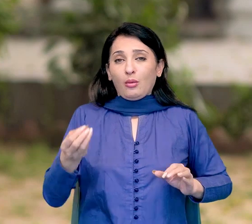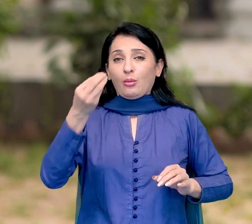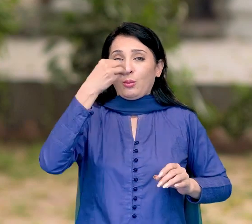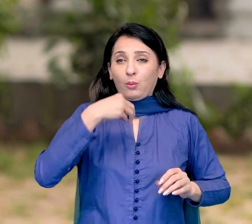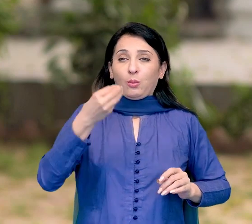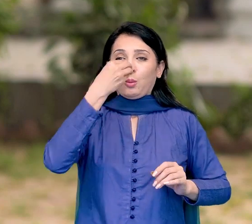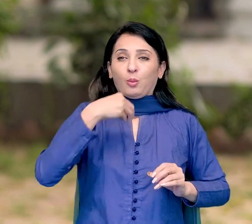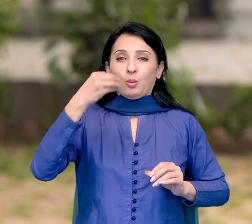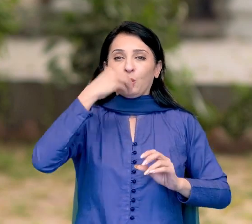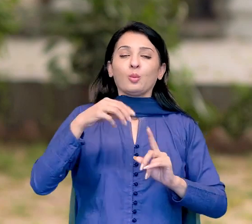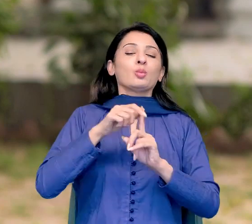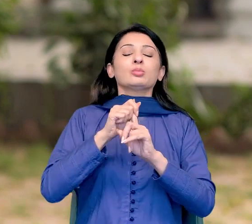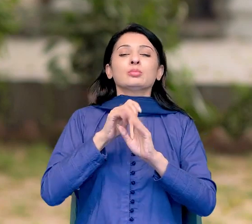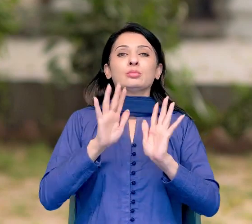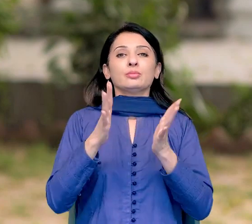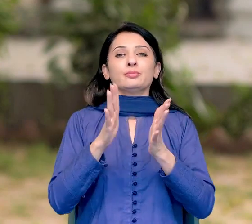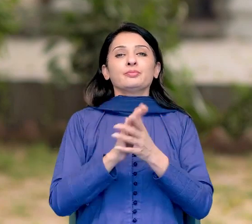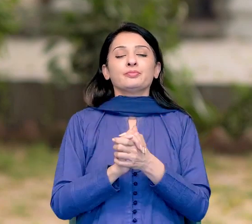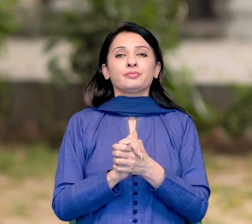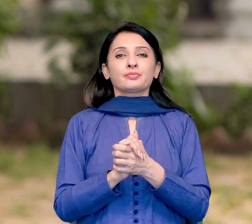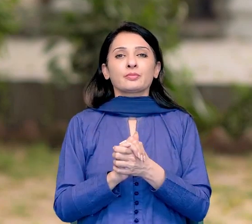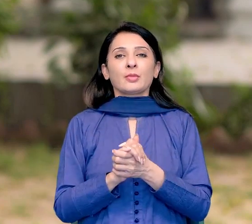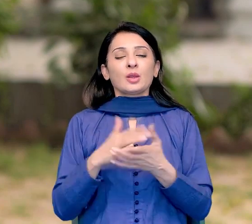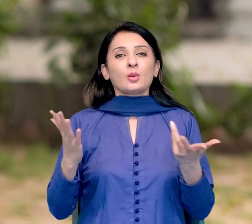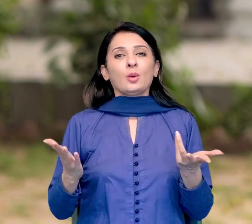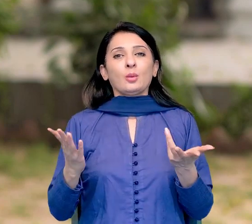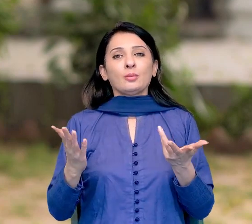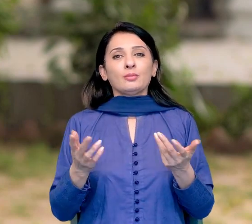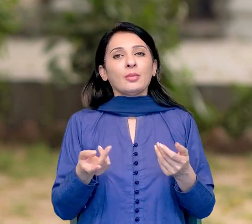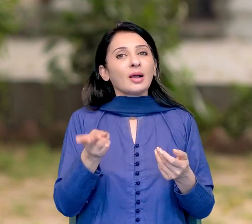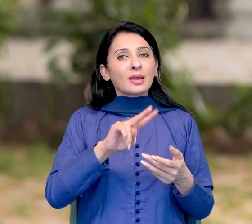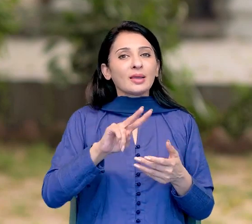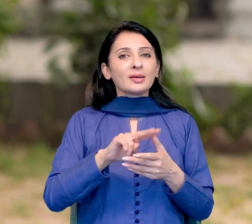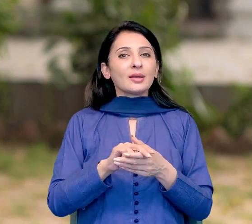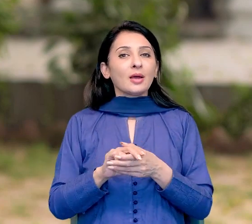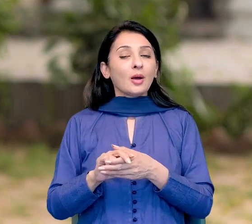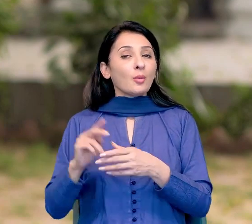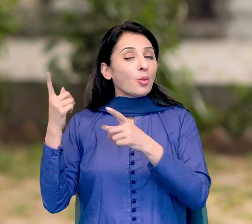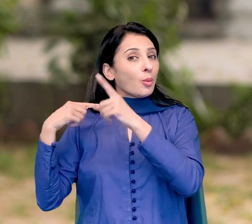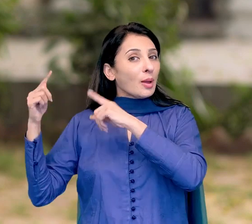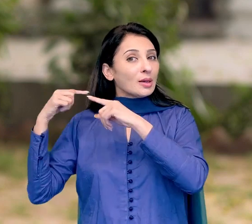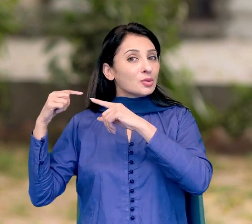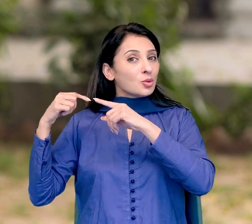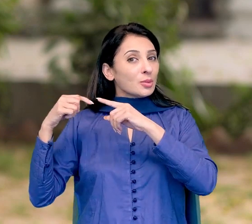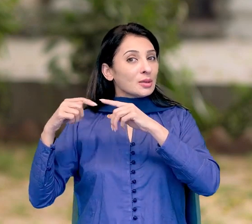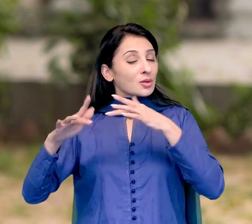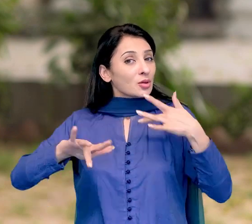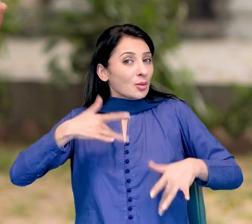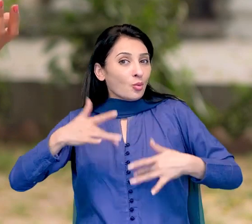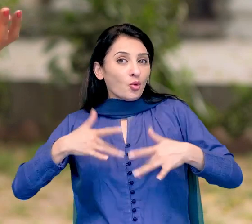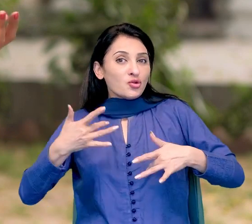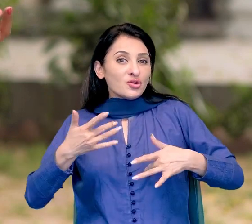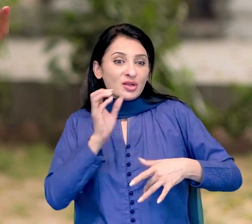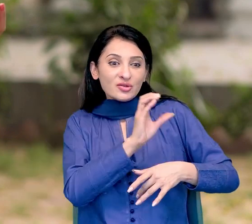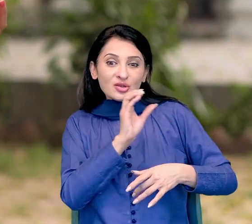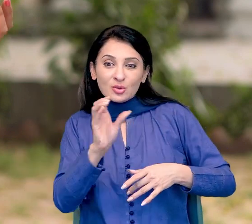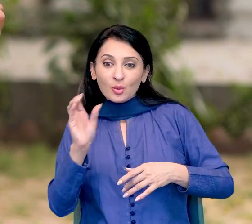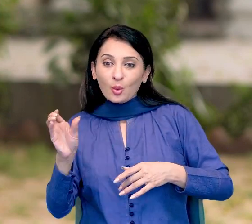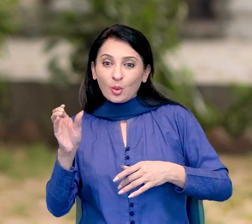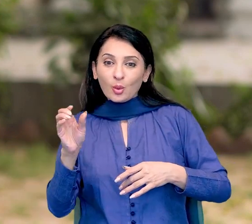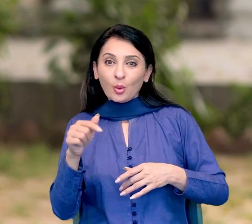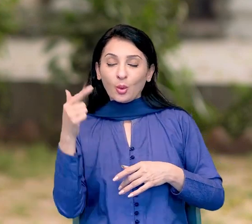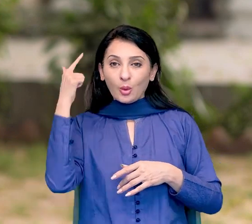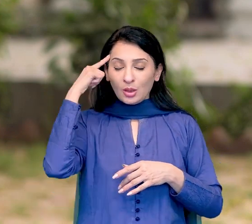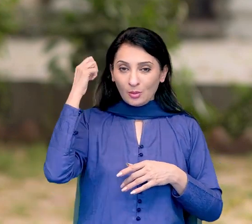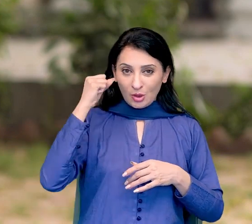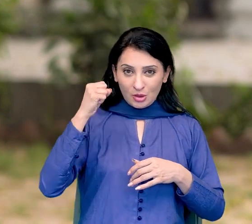have to be empty, kind of midway. We call it the hunger scale. So again, it circles back to those emotional factors کہ